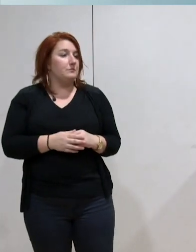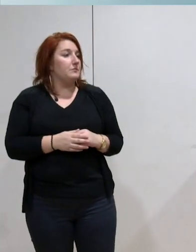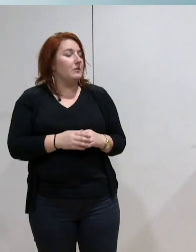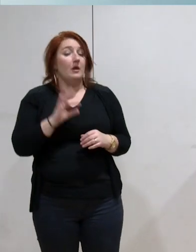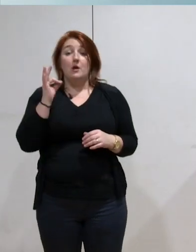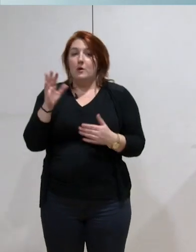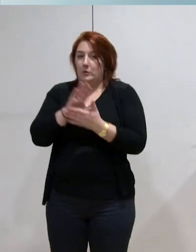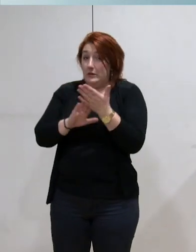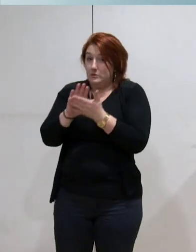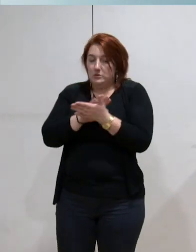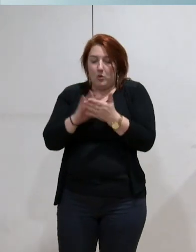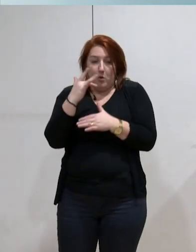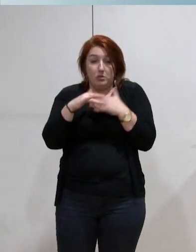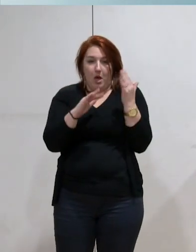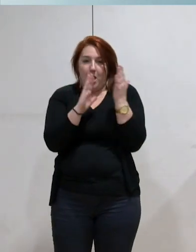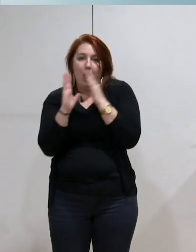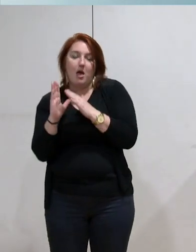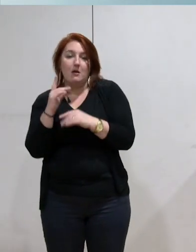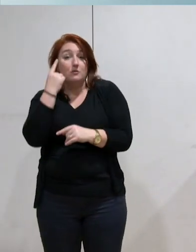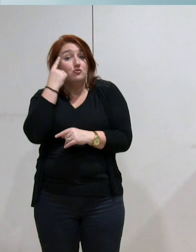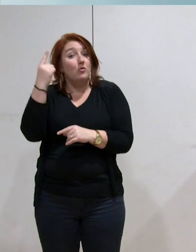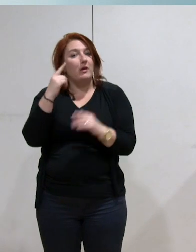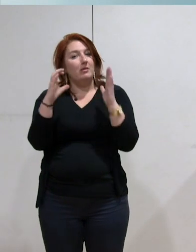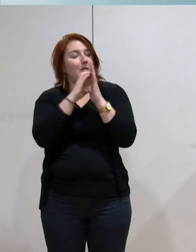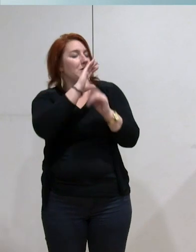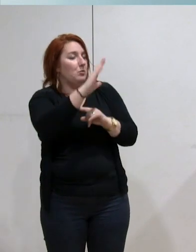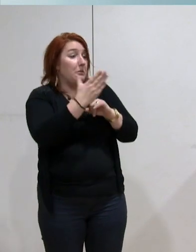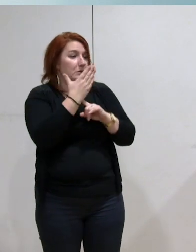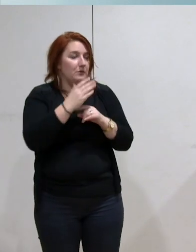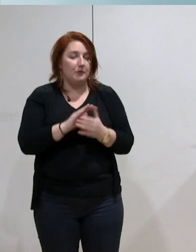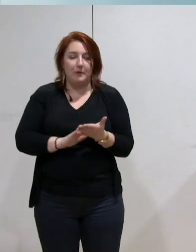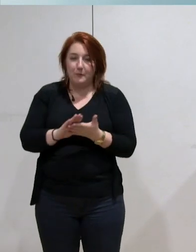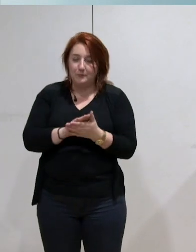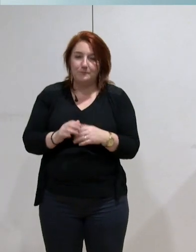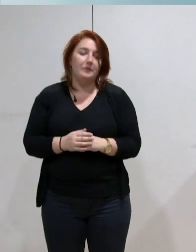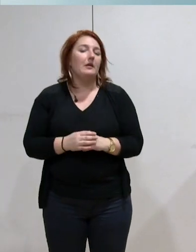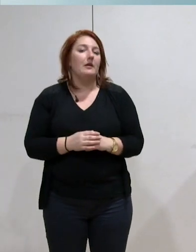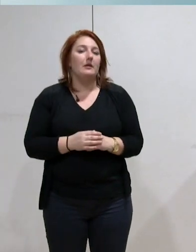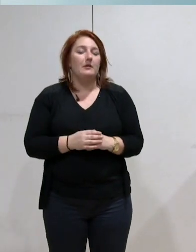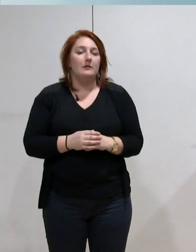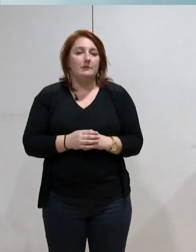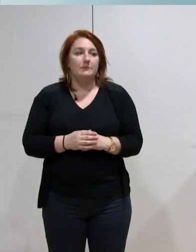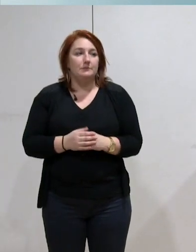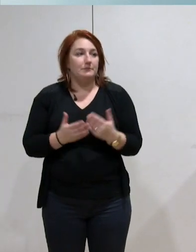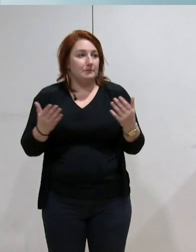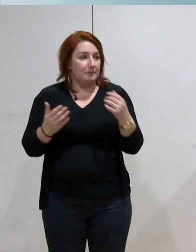oui excusez-moi d'avoir tardé je pensais que vous alliez présenter cette délibération alors